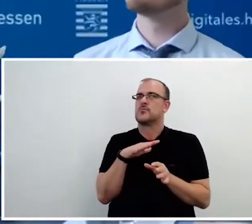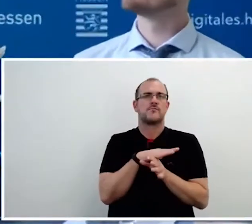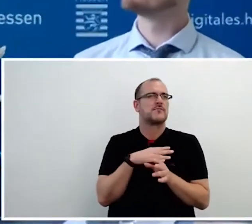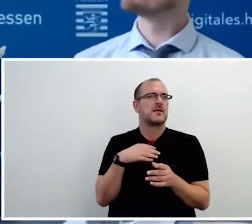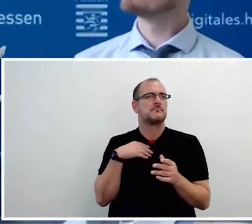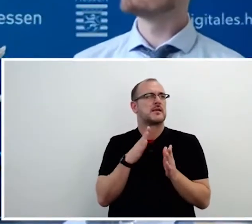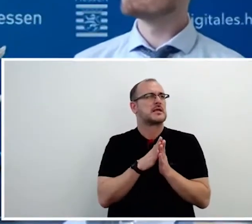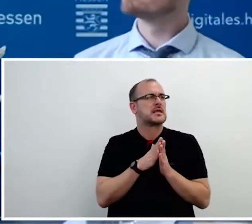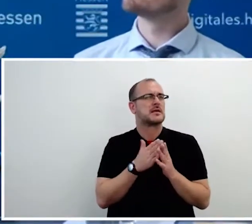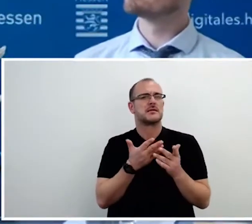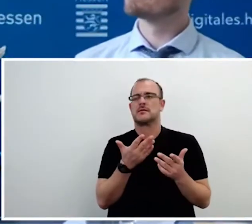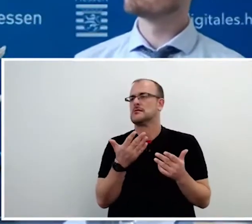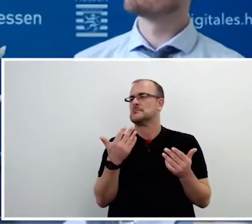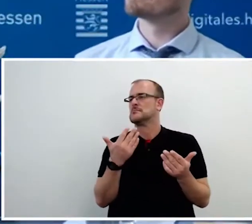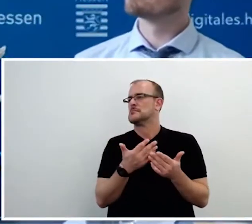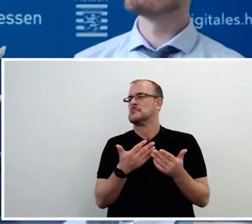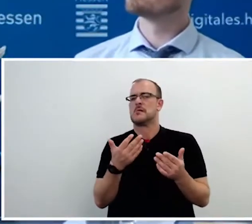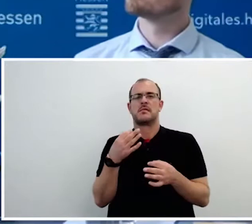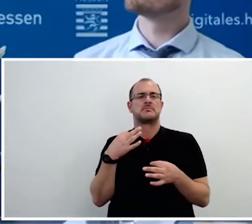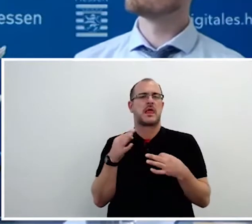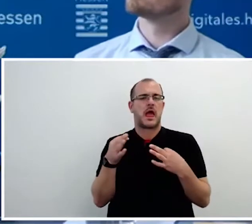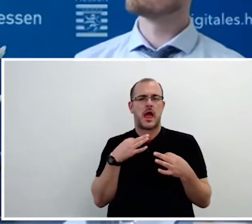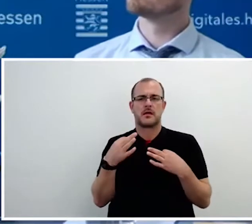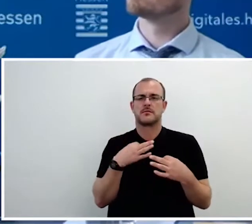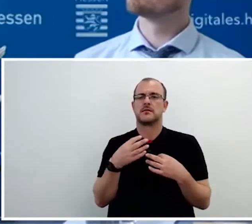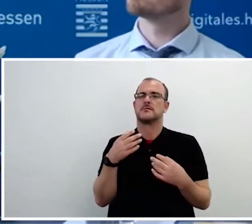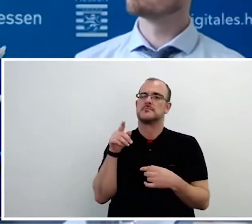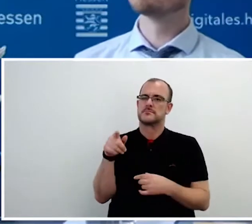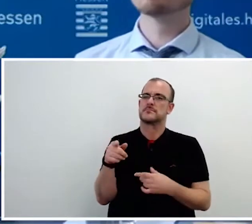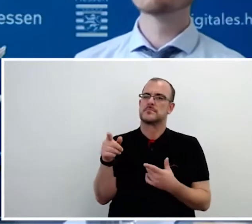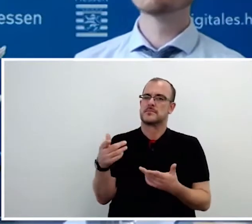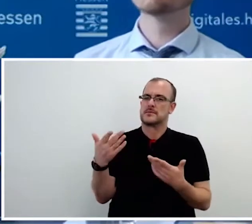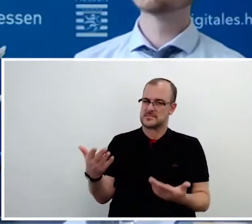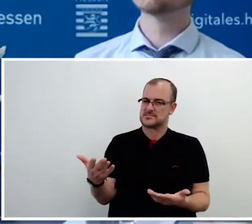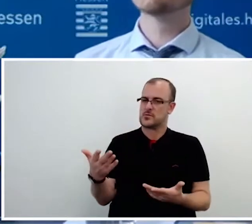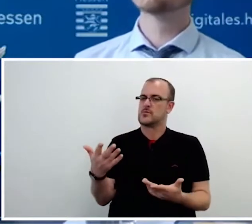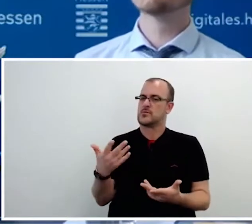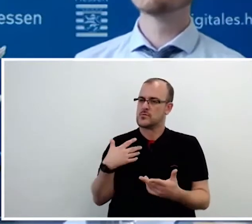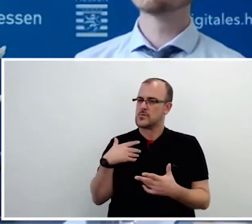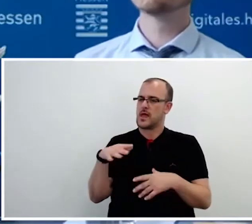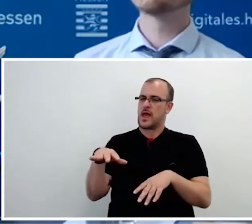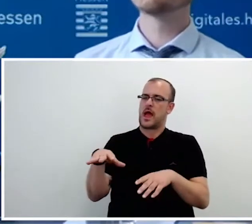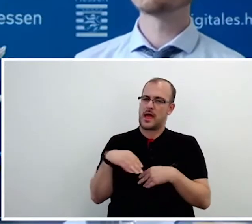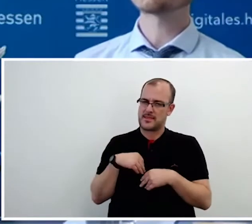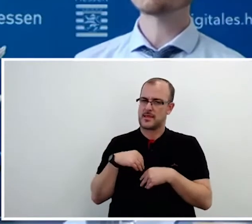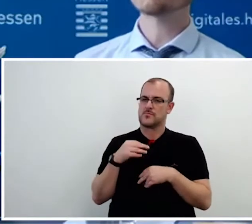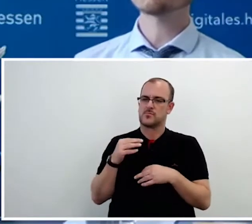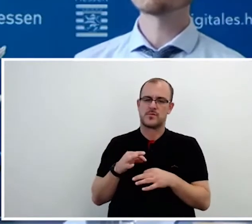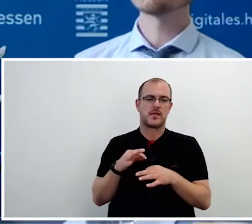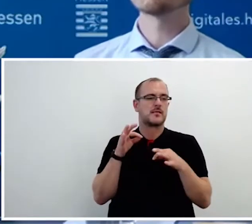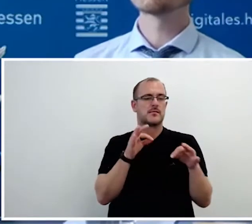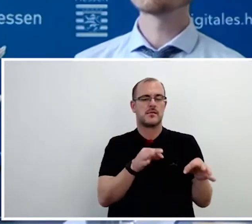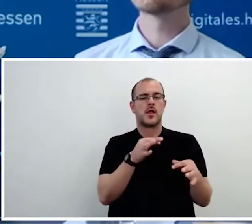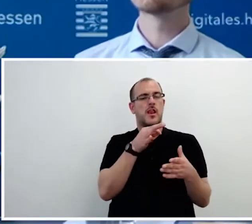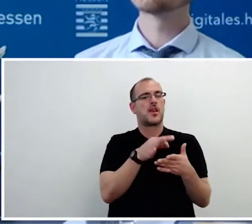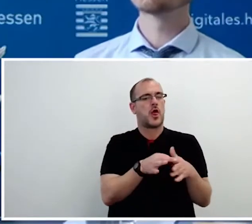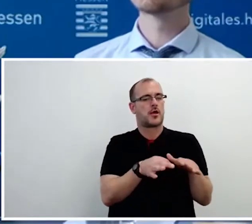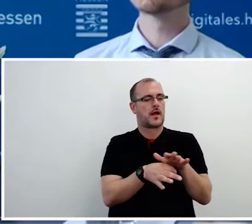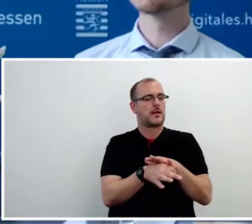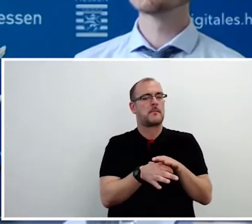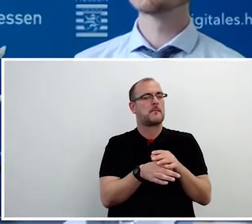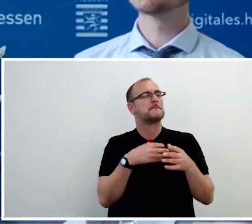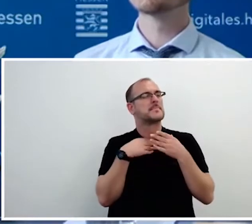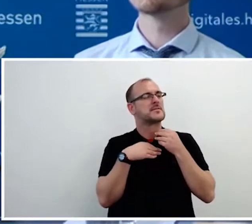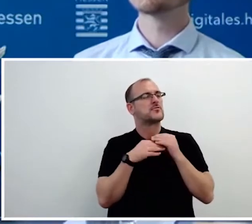ihrer Kirche vielleicht, ihrem Theater. Und das dann sozusagen zu adaptieren auf über die lokalen